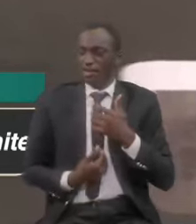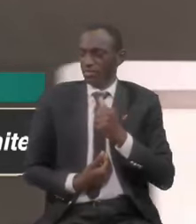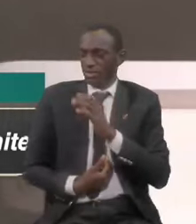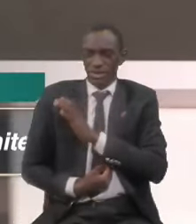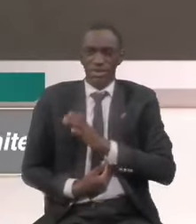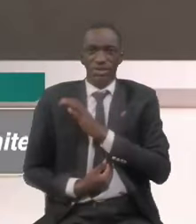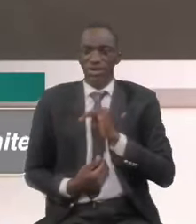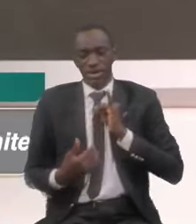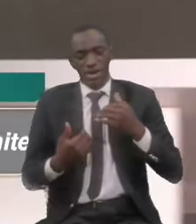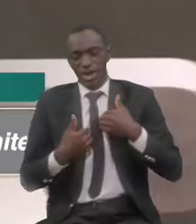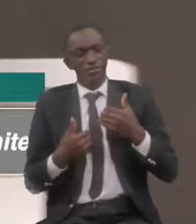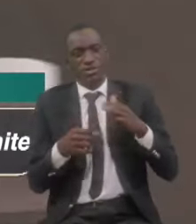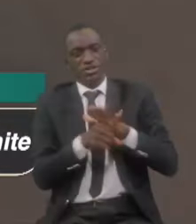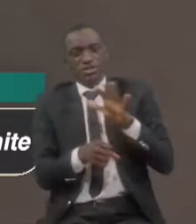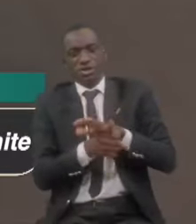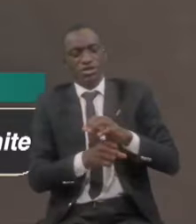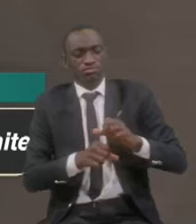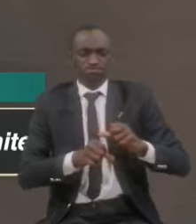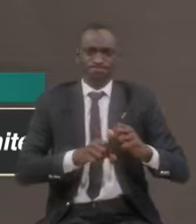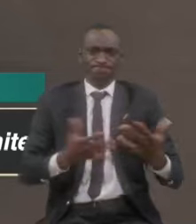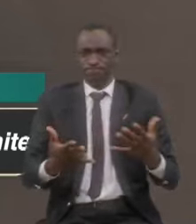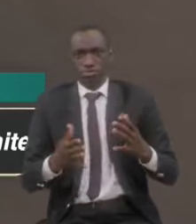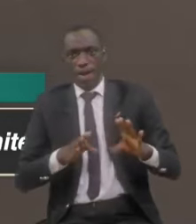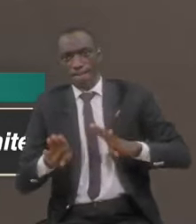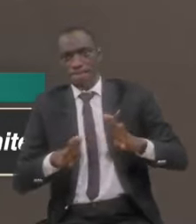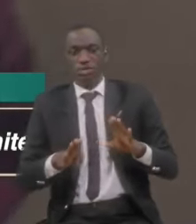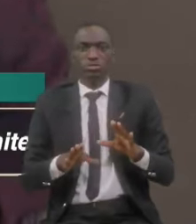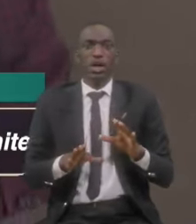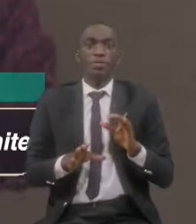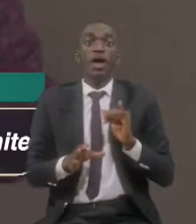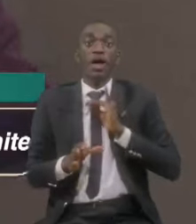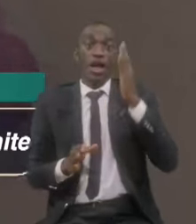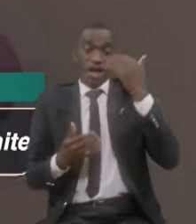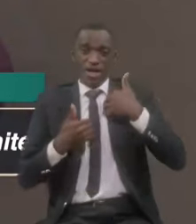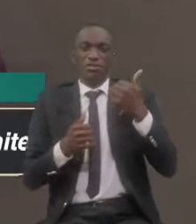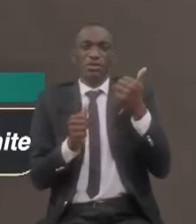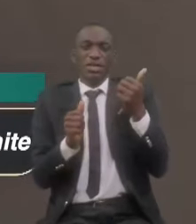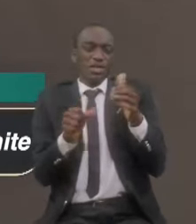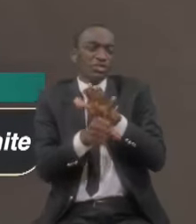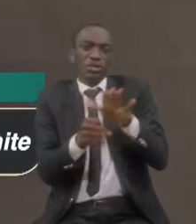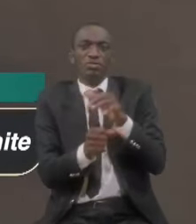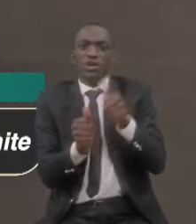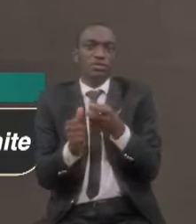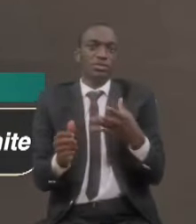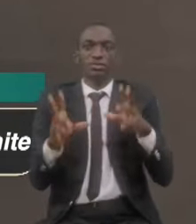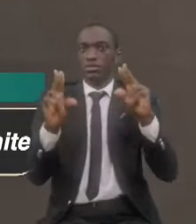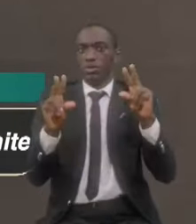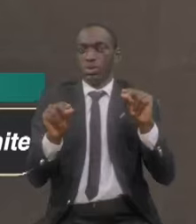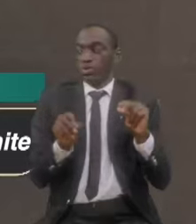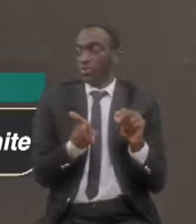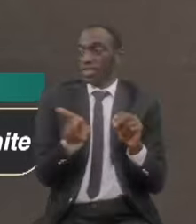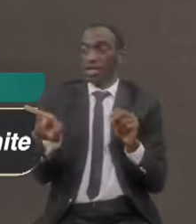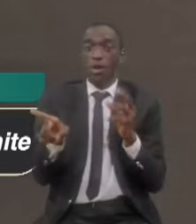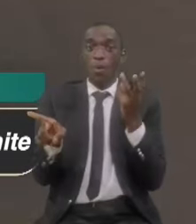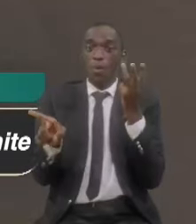charisme, assez de tout. Cet homme, André, il est finalement, comme il